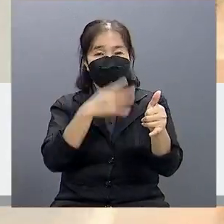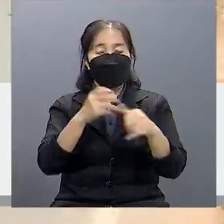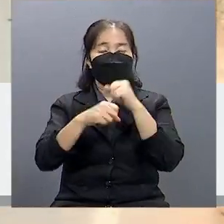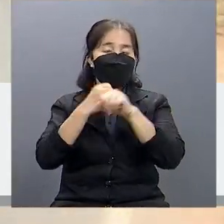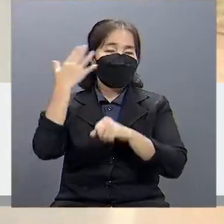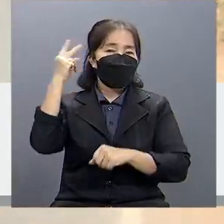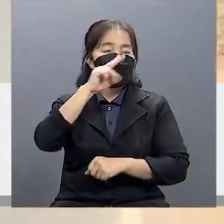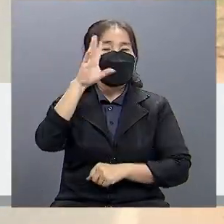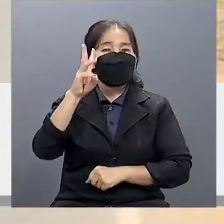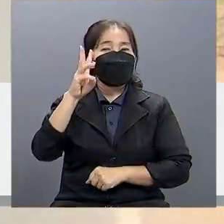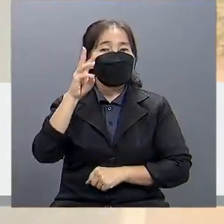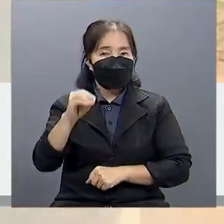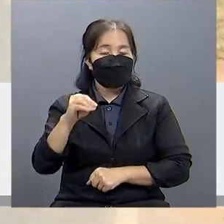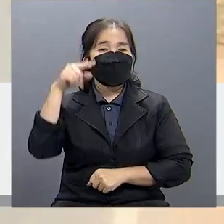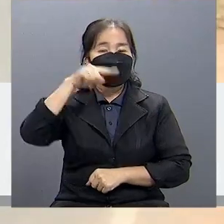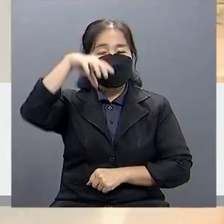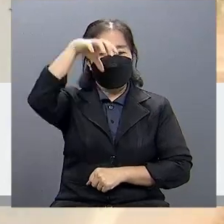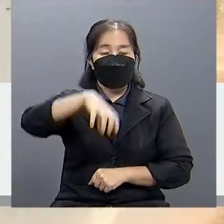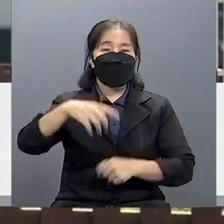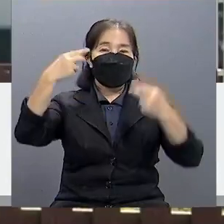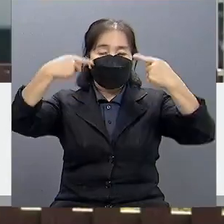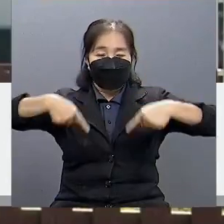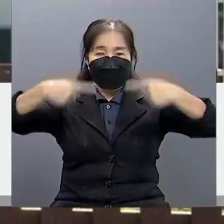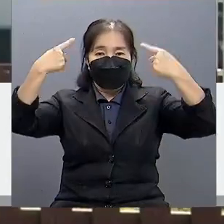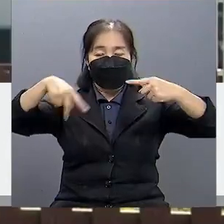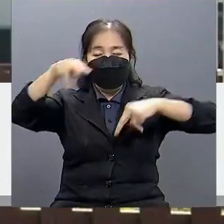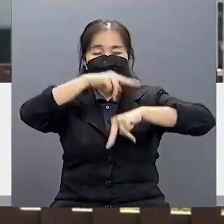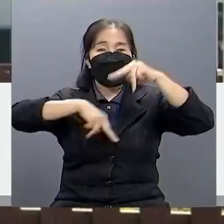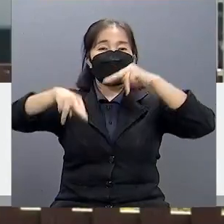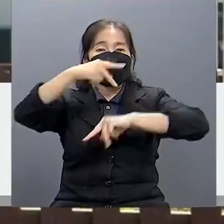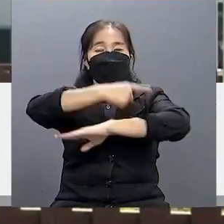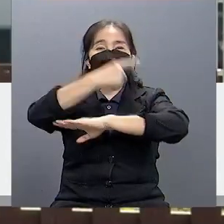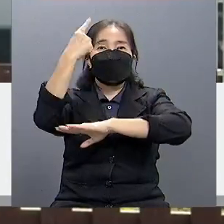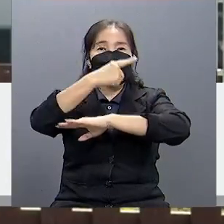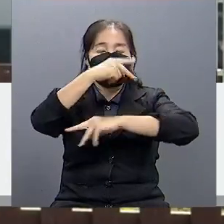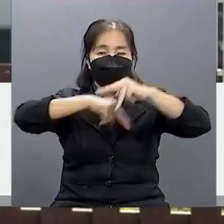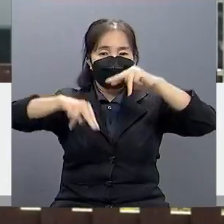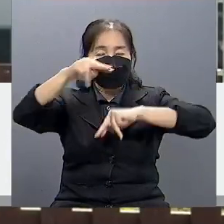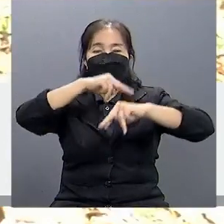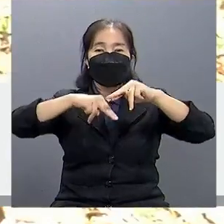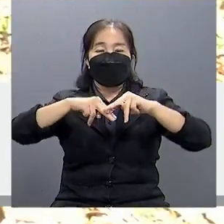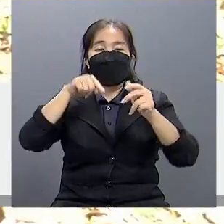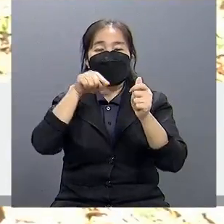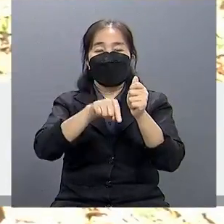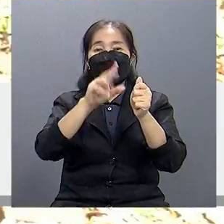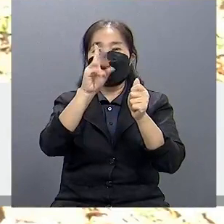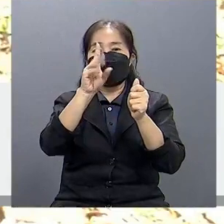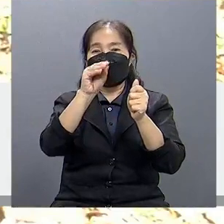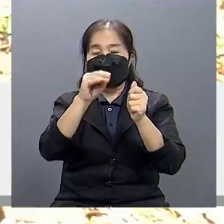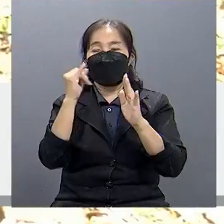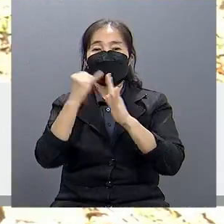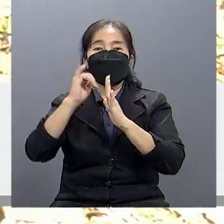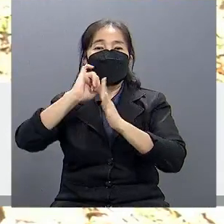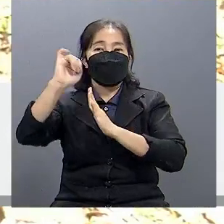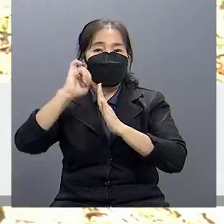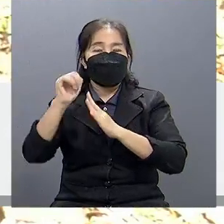เกิดขึ้นที่บริเวณด่านบ้านรินหลวงตำบลเมืองณอำเภอเชียงดาวจังหวัดเชียงใหม่ค่ะนายรัศดาเปิดเผยห